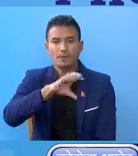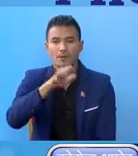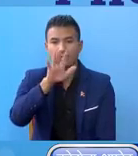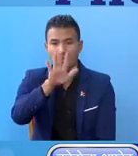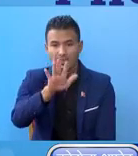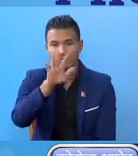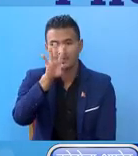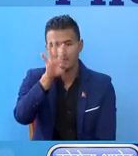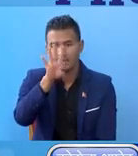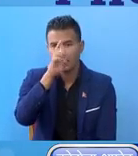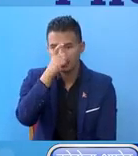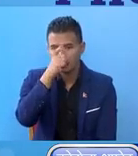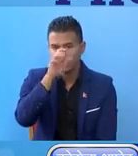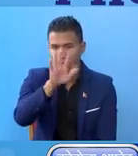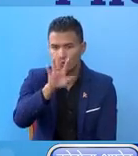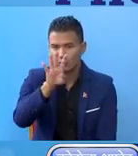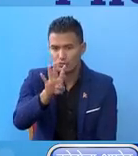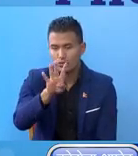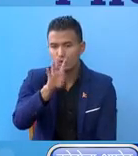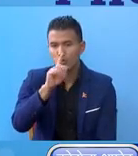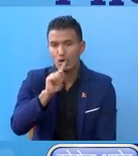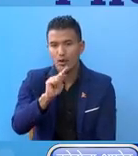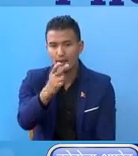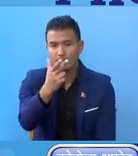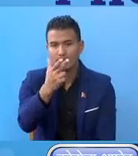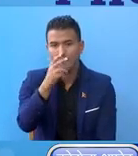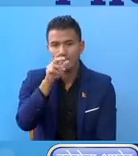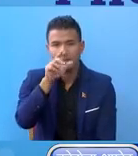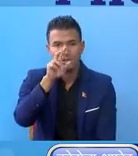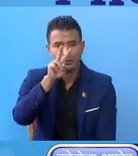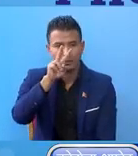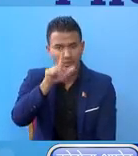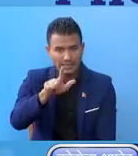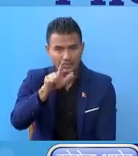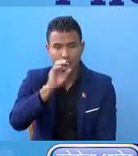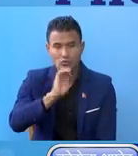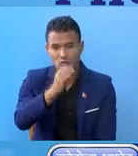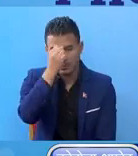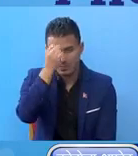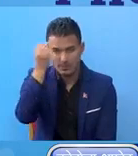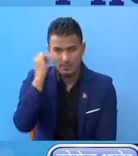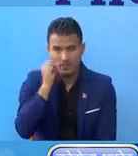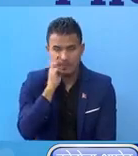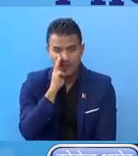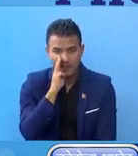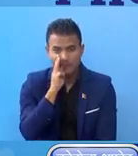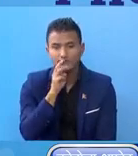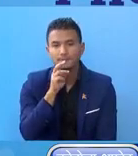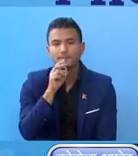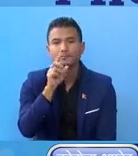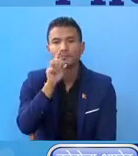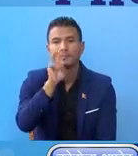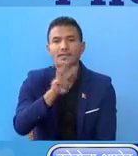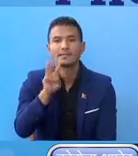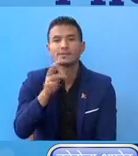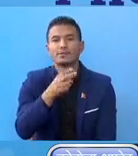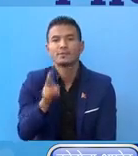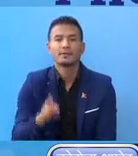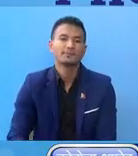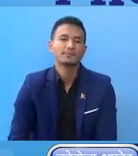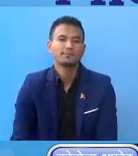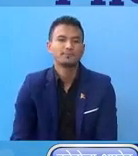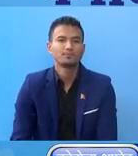पाँचमा 454, कर्णाली प्रदेशमा 27 र सुदूरपश्चिम प्रदेशमा 33 जना